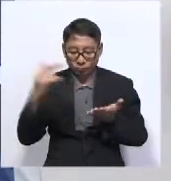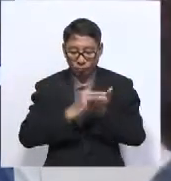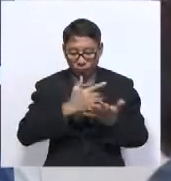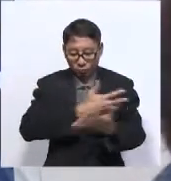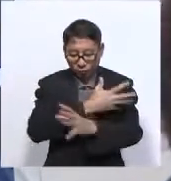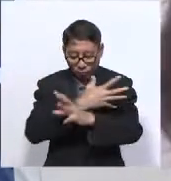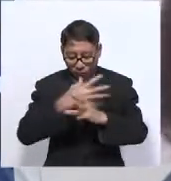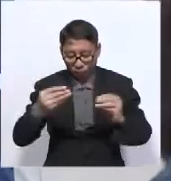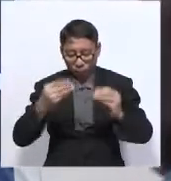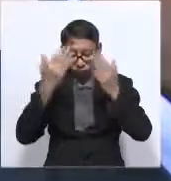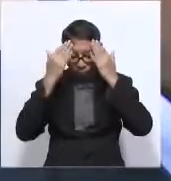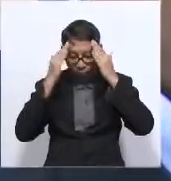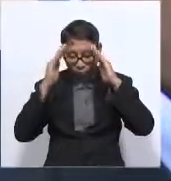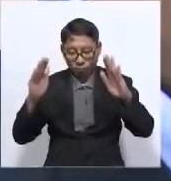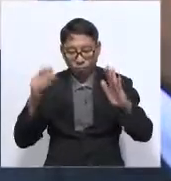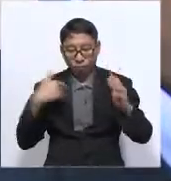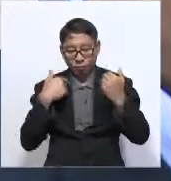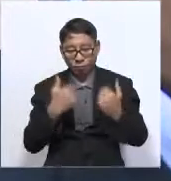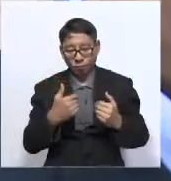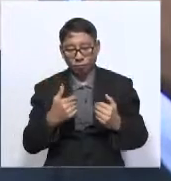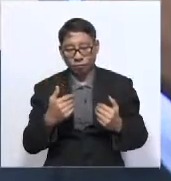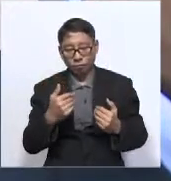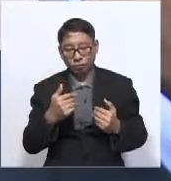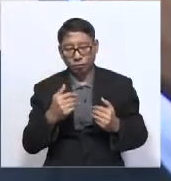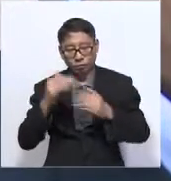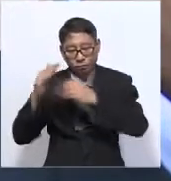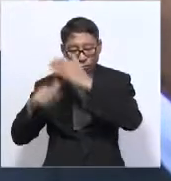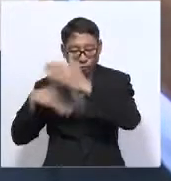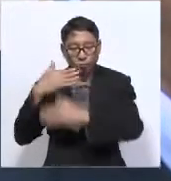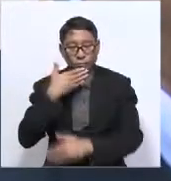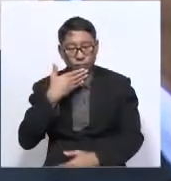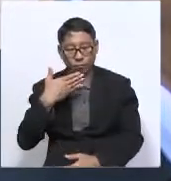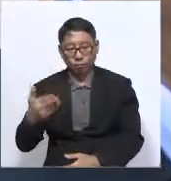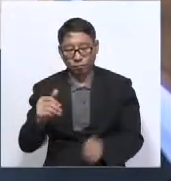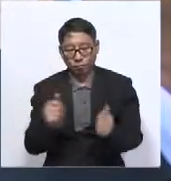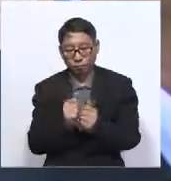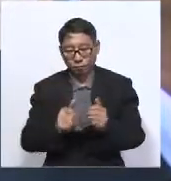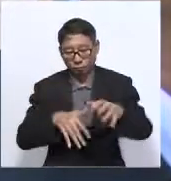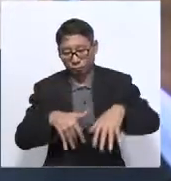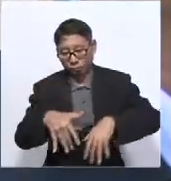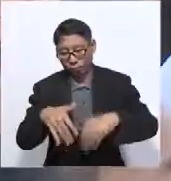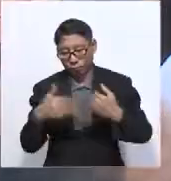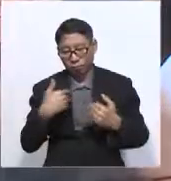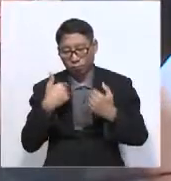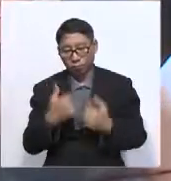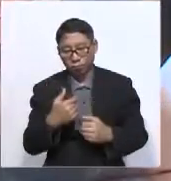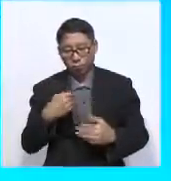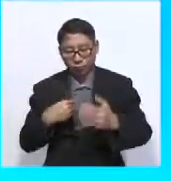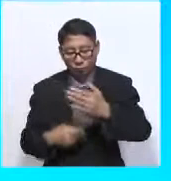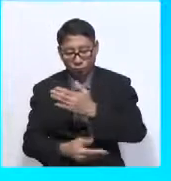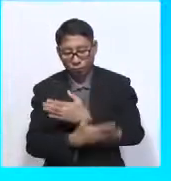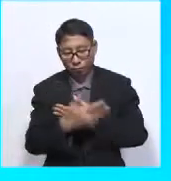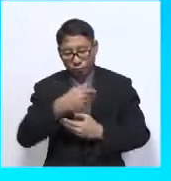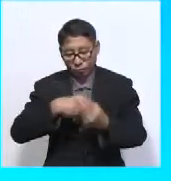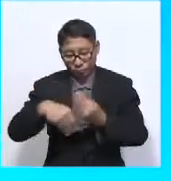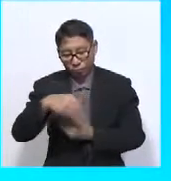ลกเปลี่ยนเรียนรู้และประสบการณ์กันนะคะก็จะส่งผลให้เกิดการพัฒนาที่ยั่งยืนแก่ชุมชนและท้องถิ่นนะคะสร้างโอกาสท